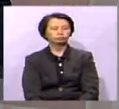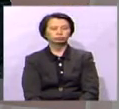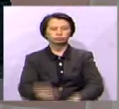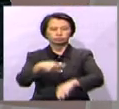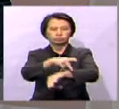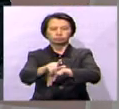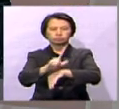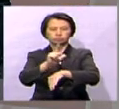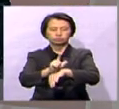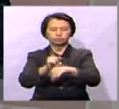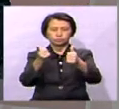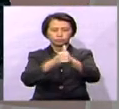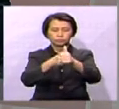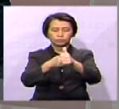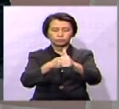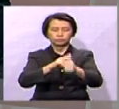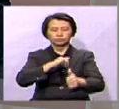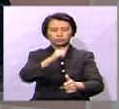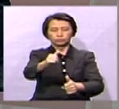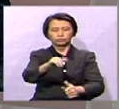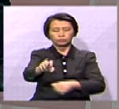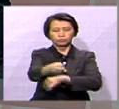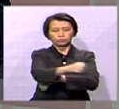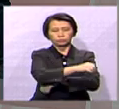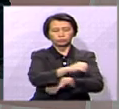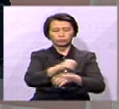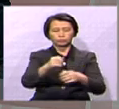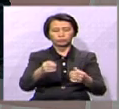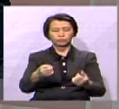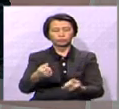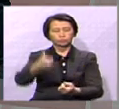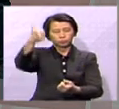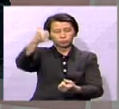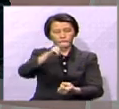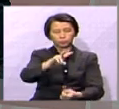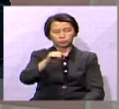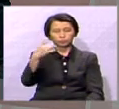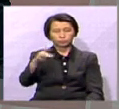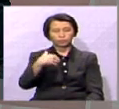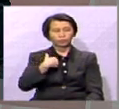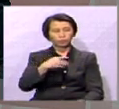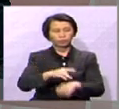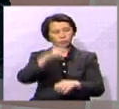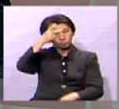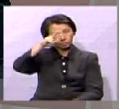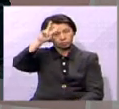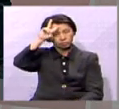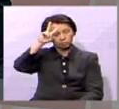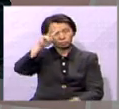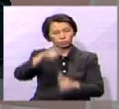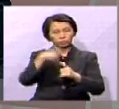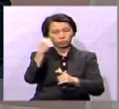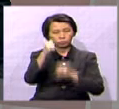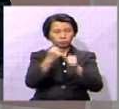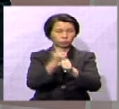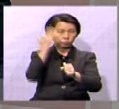Langkawi menjadi lokasi pertama siri jelajah Ocean Man World Championship 2018 yang akan berlangsung di Mexico Oktober tahun depan.